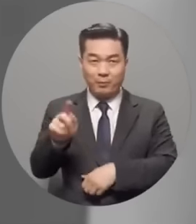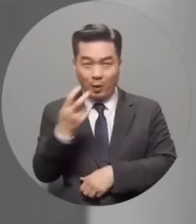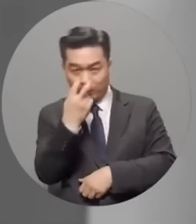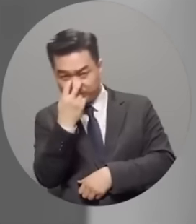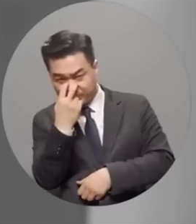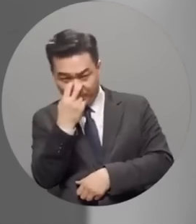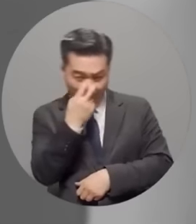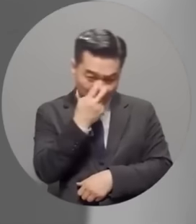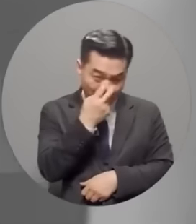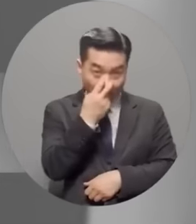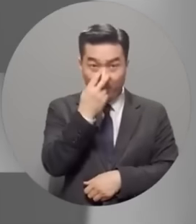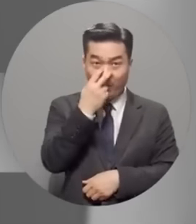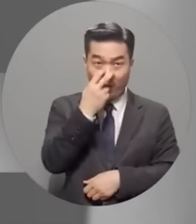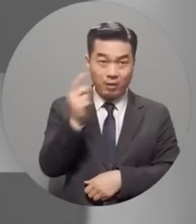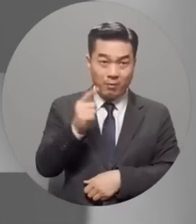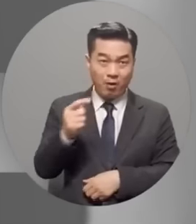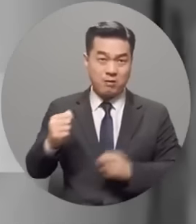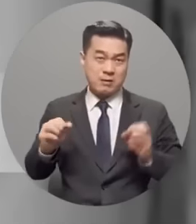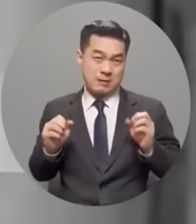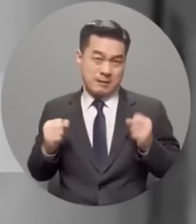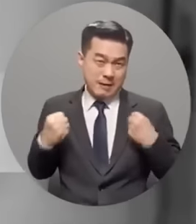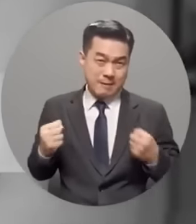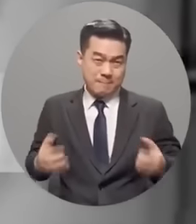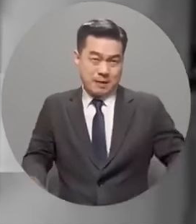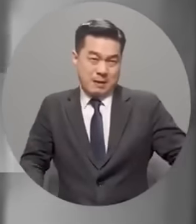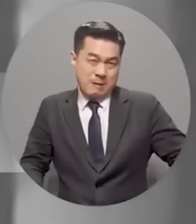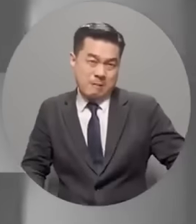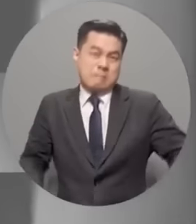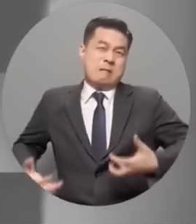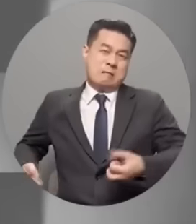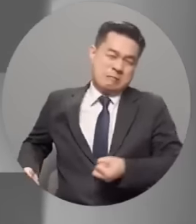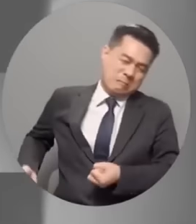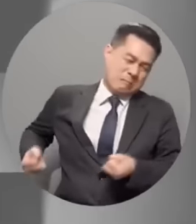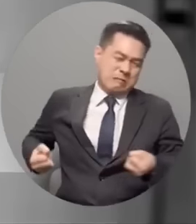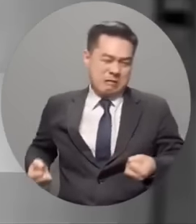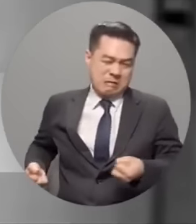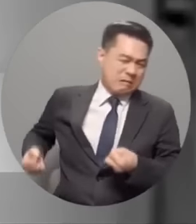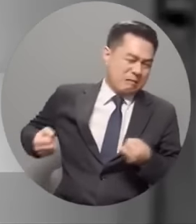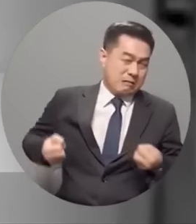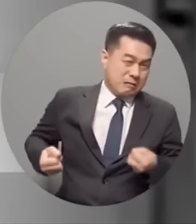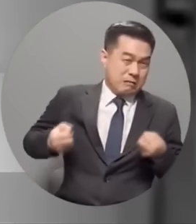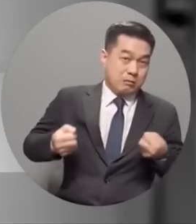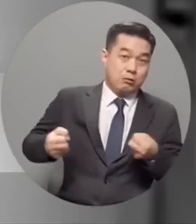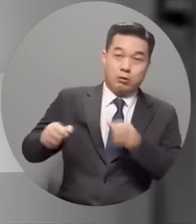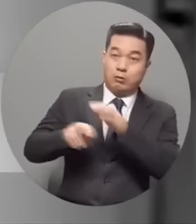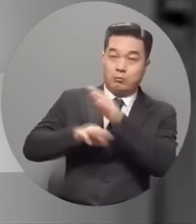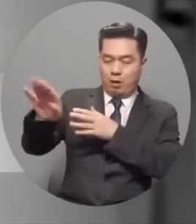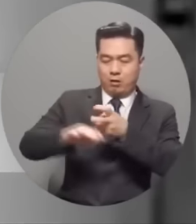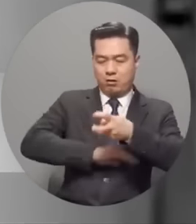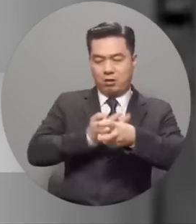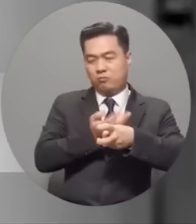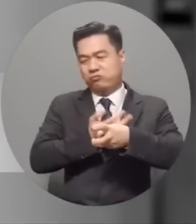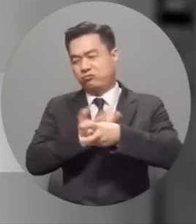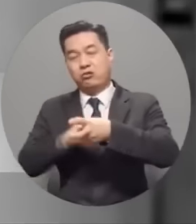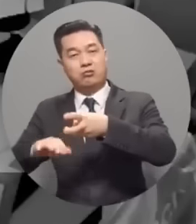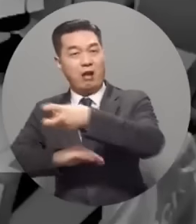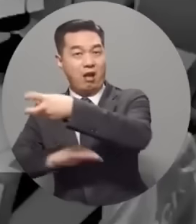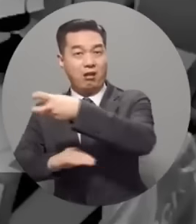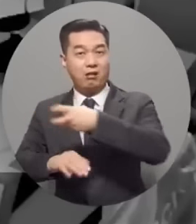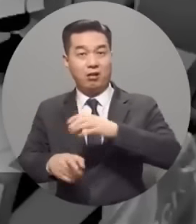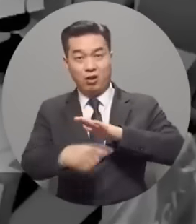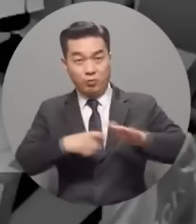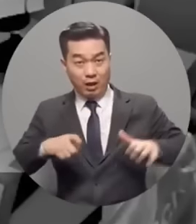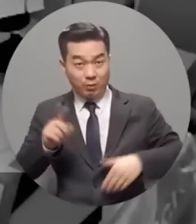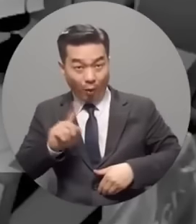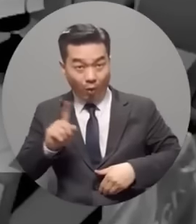살핍니다. 이내 온 힘을 다해 상자를 들어 올려 적재함에 실은 뒤 유유히 떠납니다. 훔쳐간 건 휴대전화